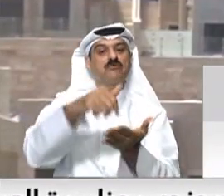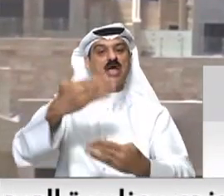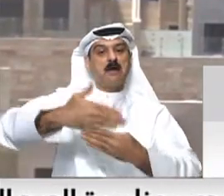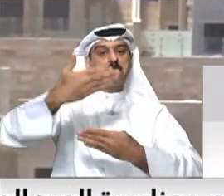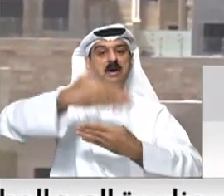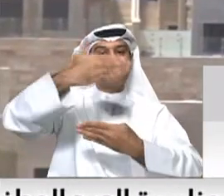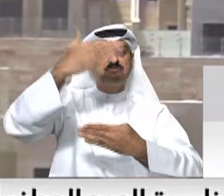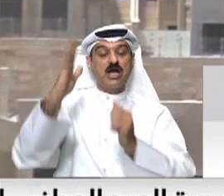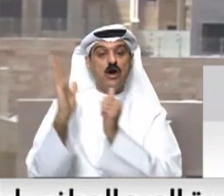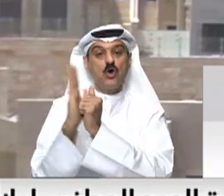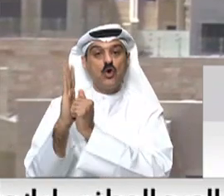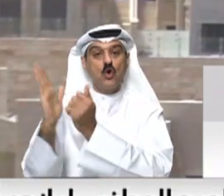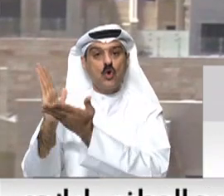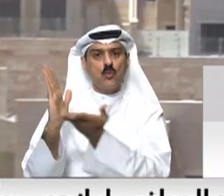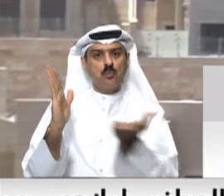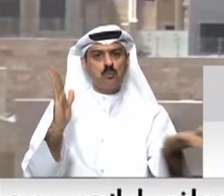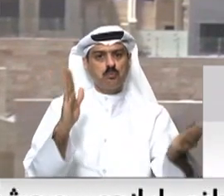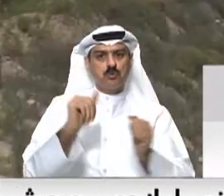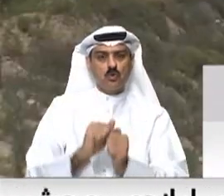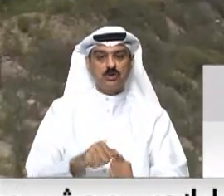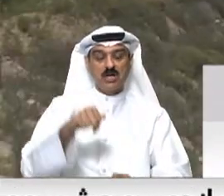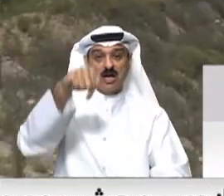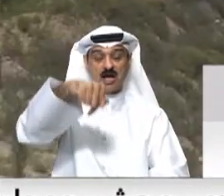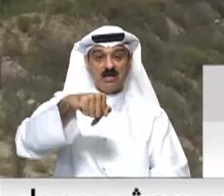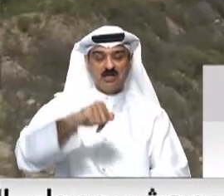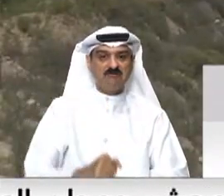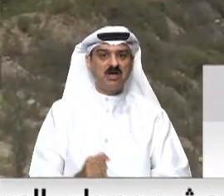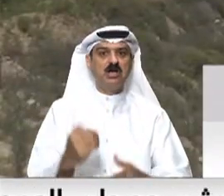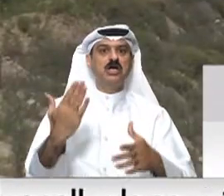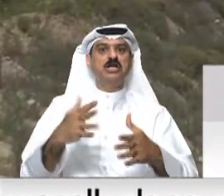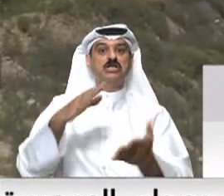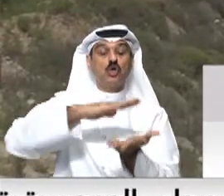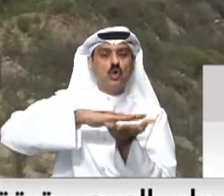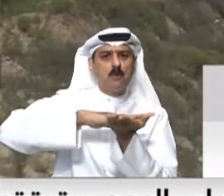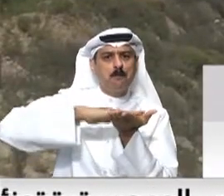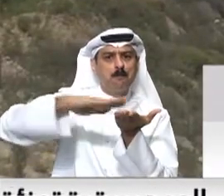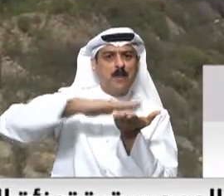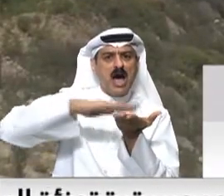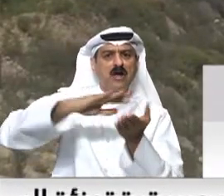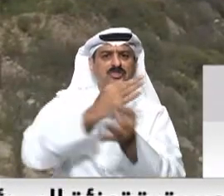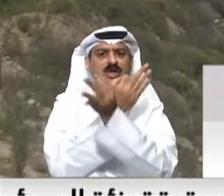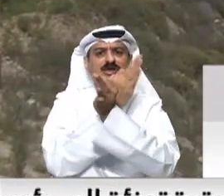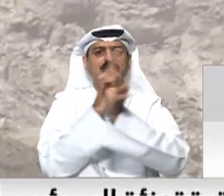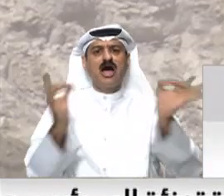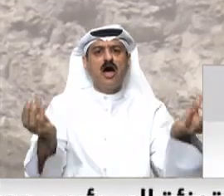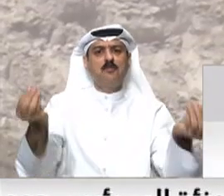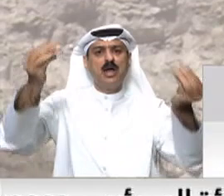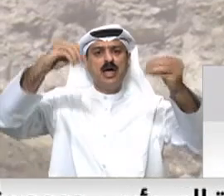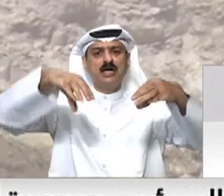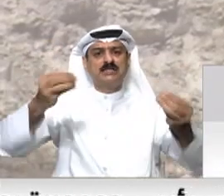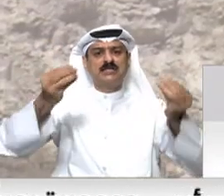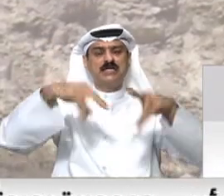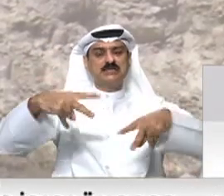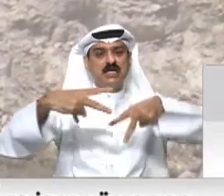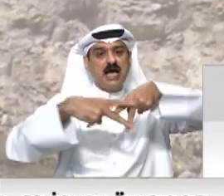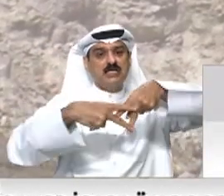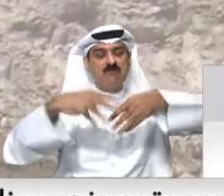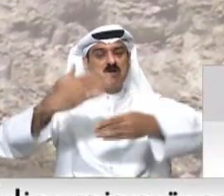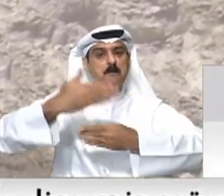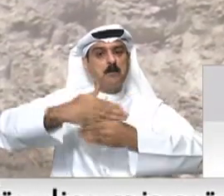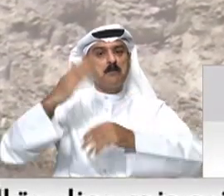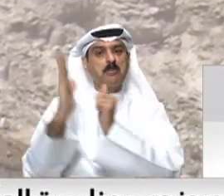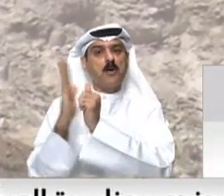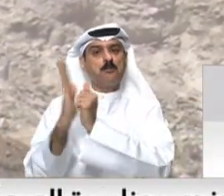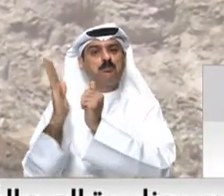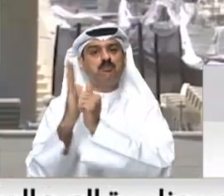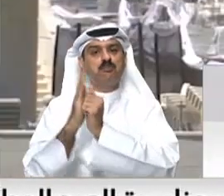قربه قريه عيله بون في الجليل بهدف تهويد المنطقه وتعزيز وجود المستوطنين عبر بناء الاف